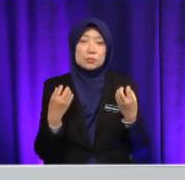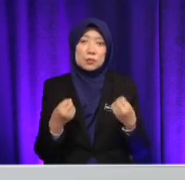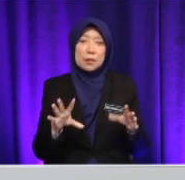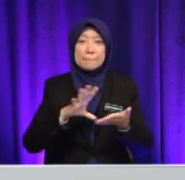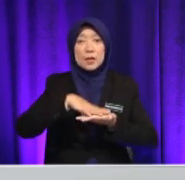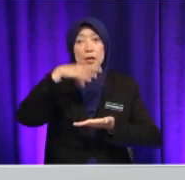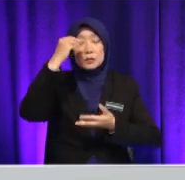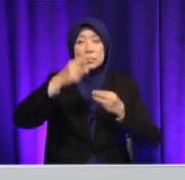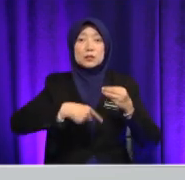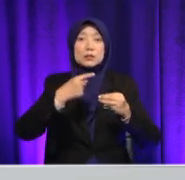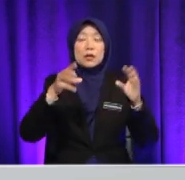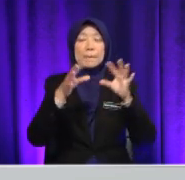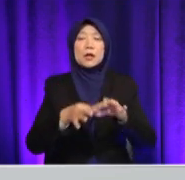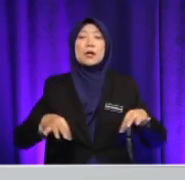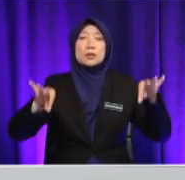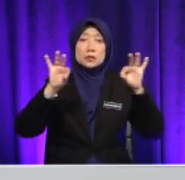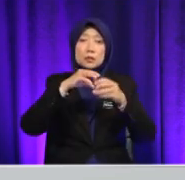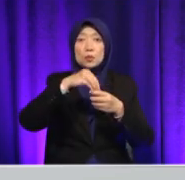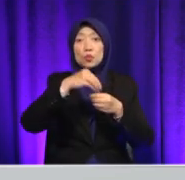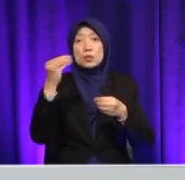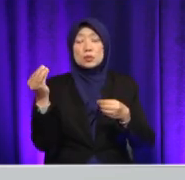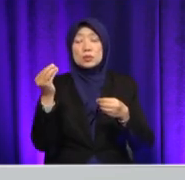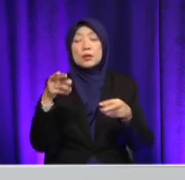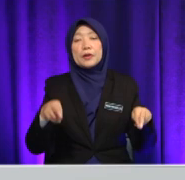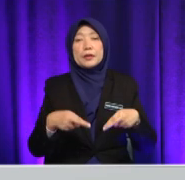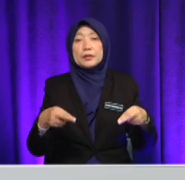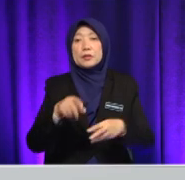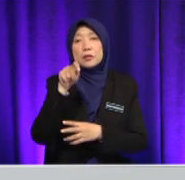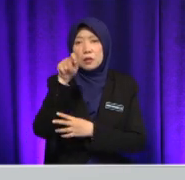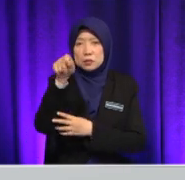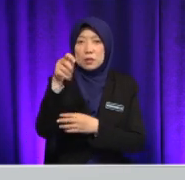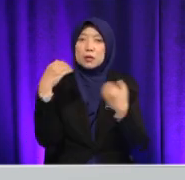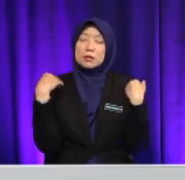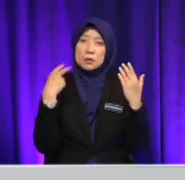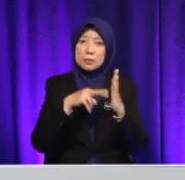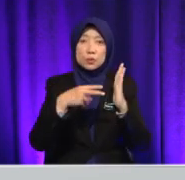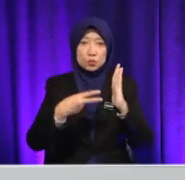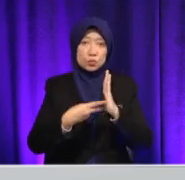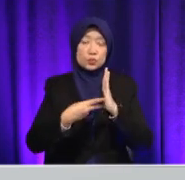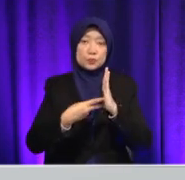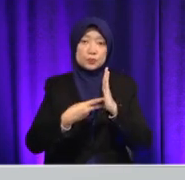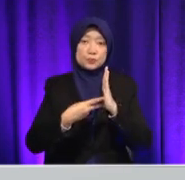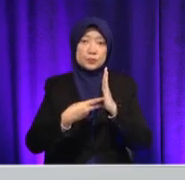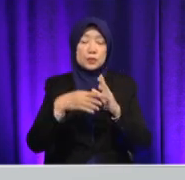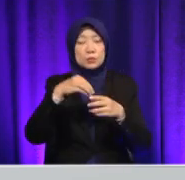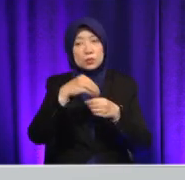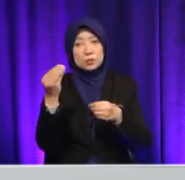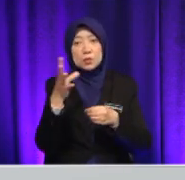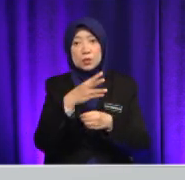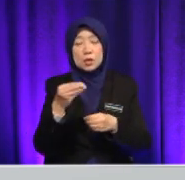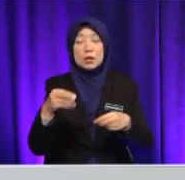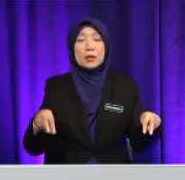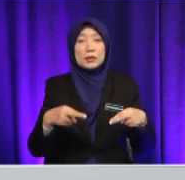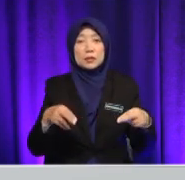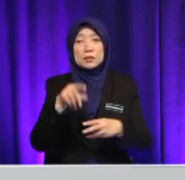tentang kepentingan produksi dan masuk produksi dan juga